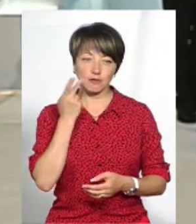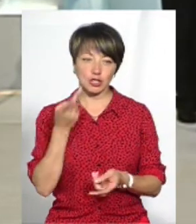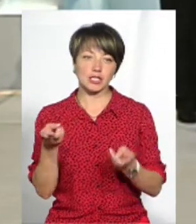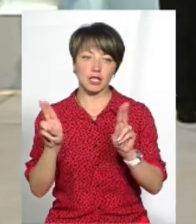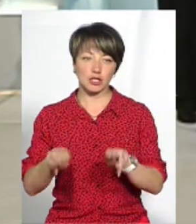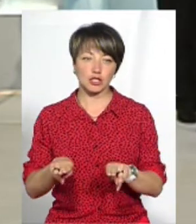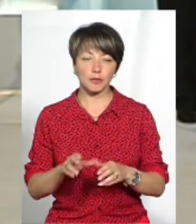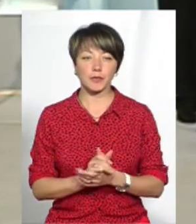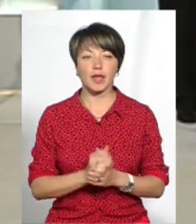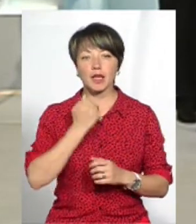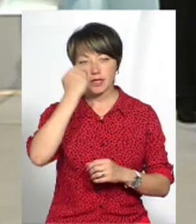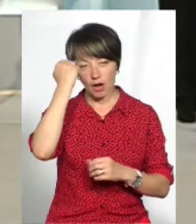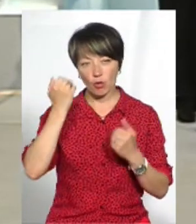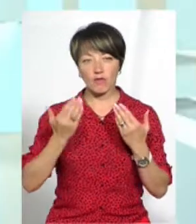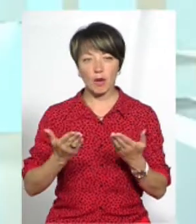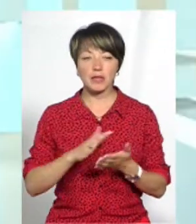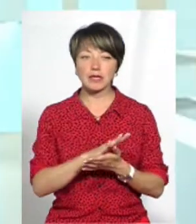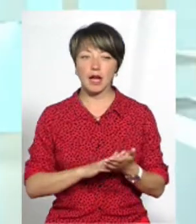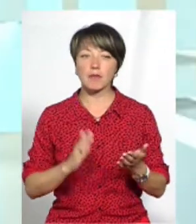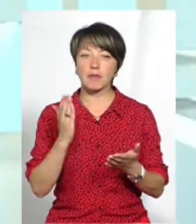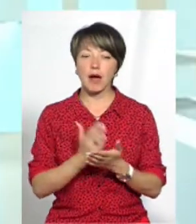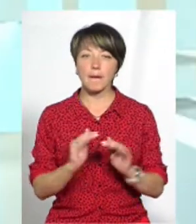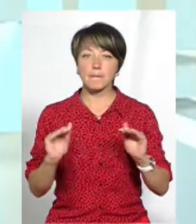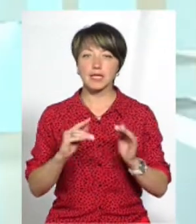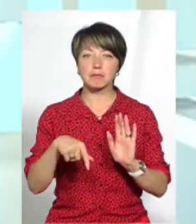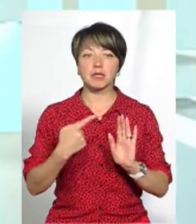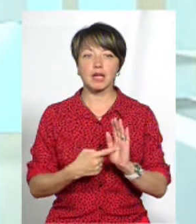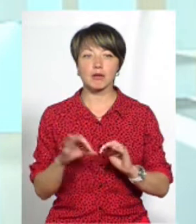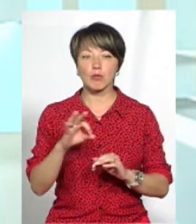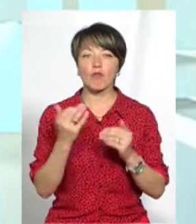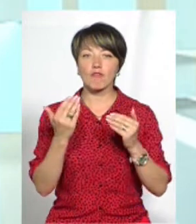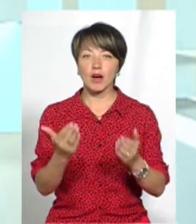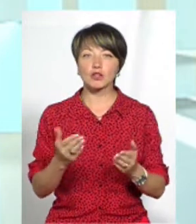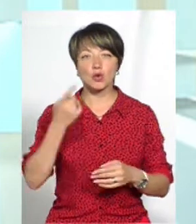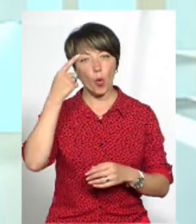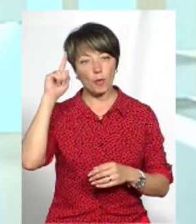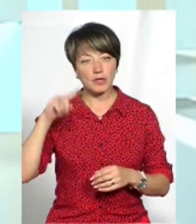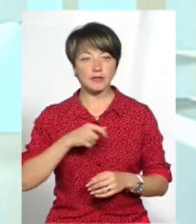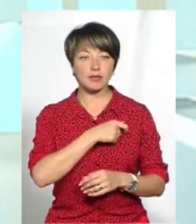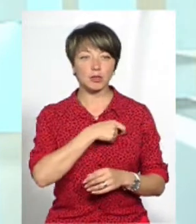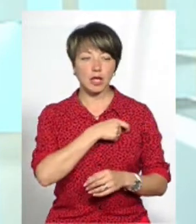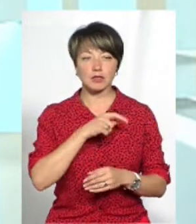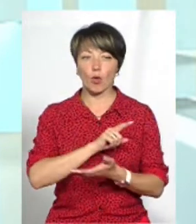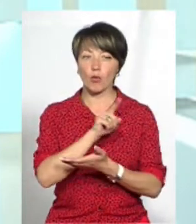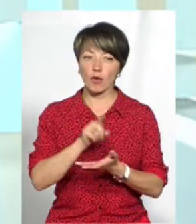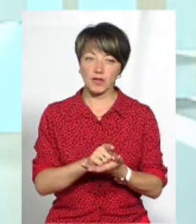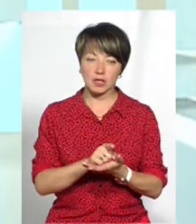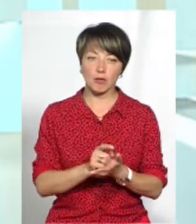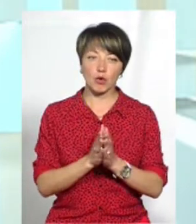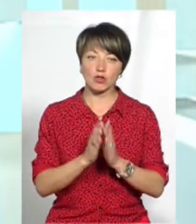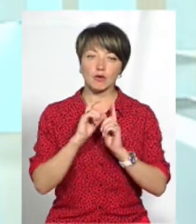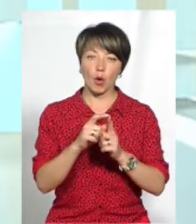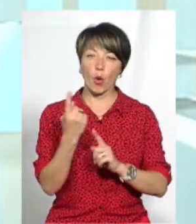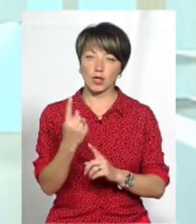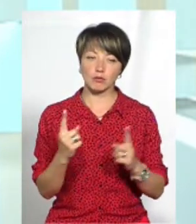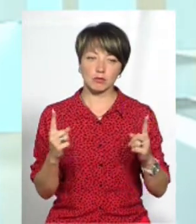залишаються. Так, дякую вам. Далі маємо бліц-питання стосовно вашої обізнаності у депутатських обов'язках. Прошу